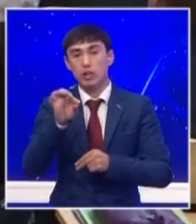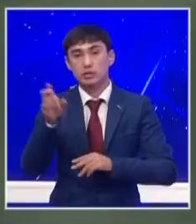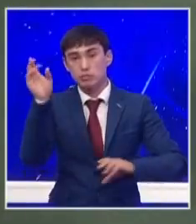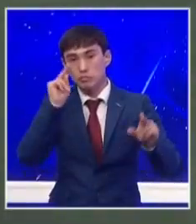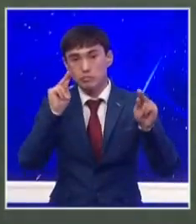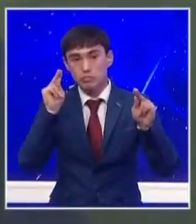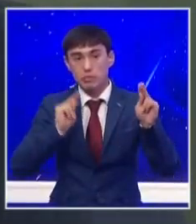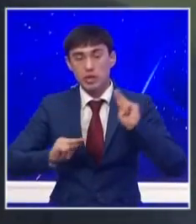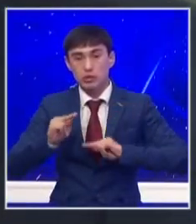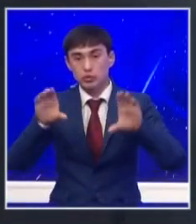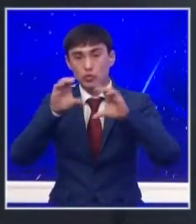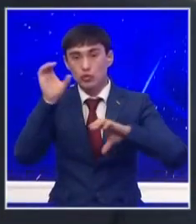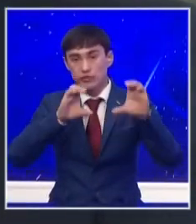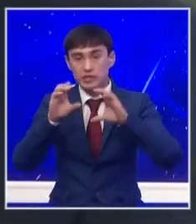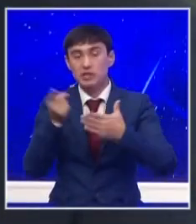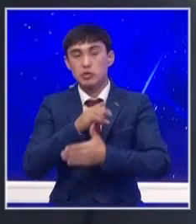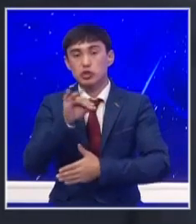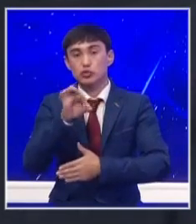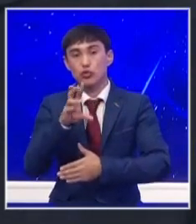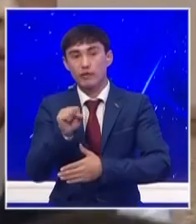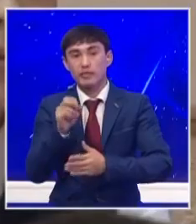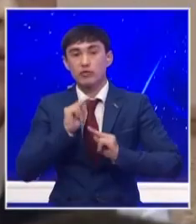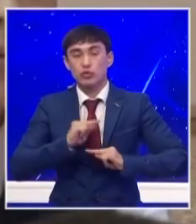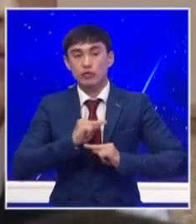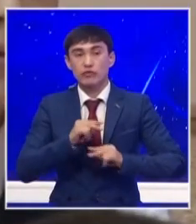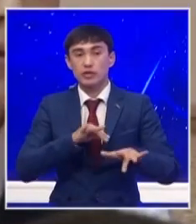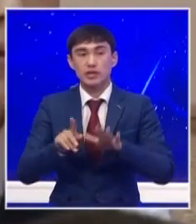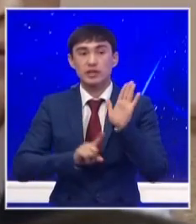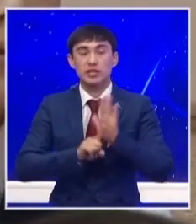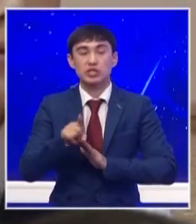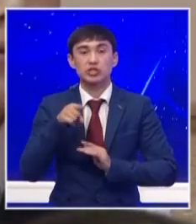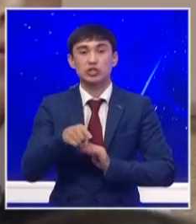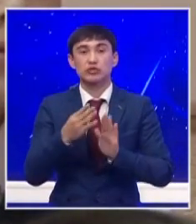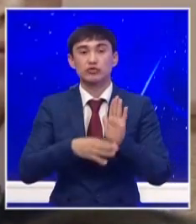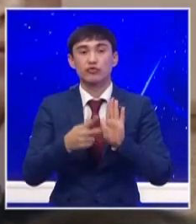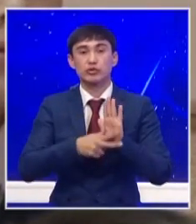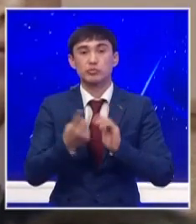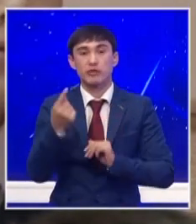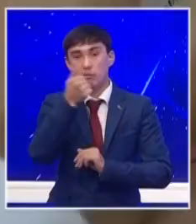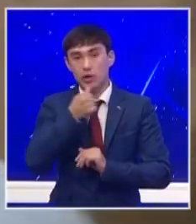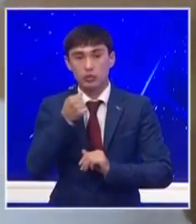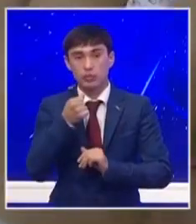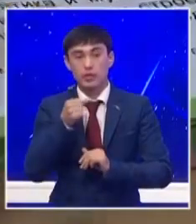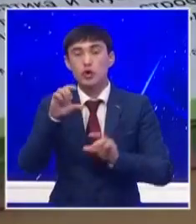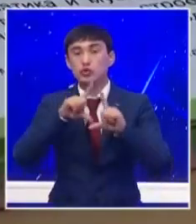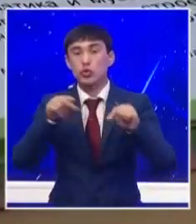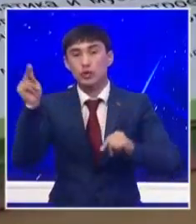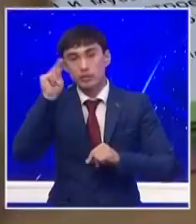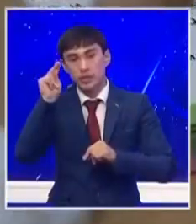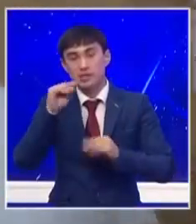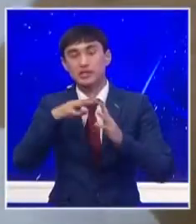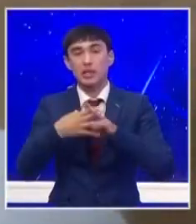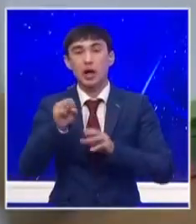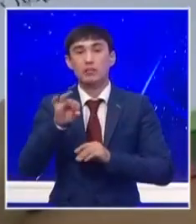наш университе имени жансугурова свою трудовую деятельность он начал в 1981 году в школе гимназии села